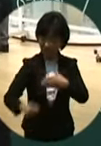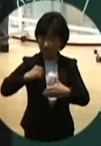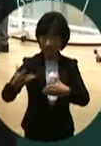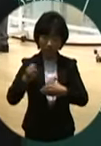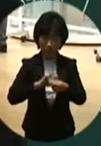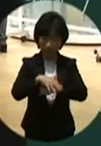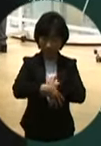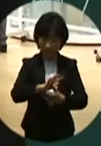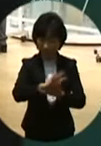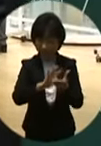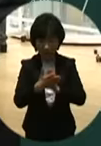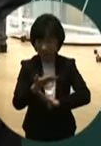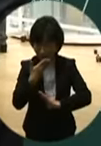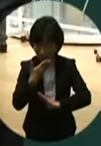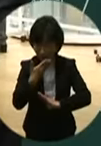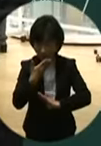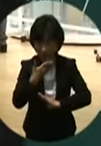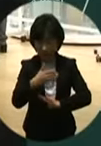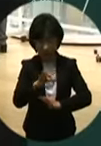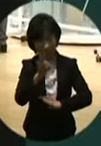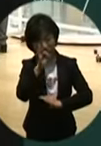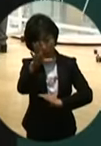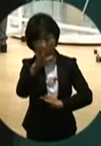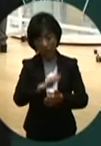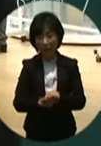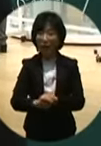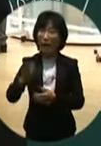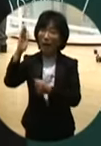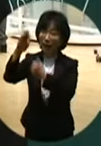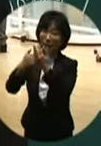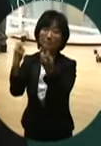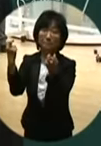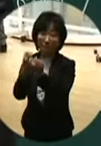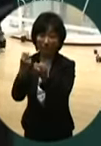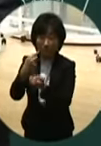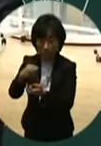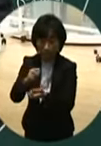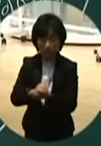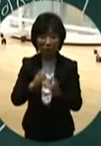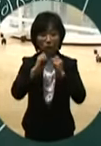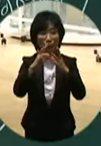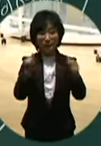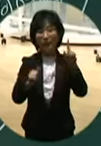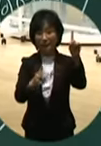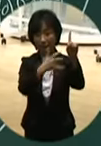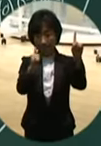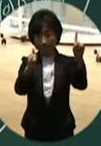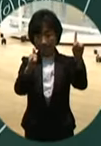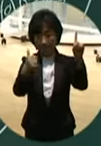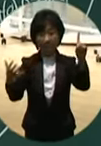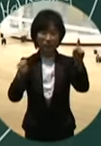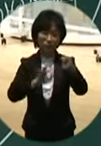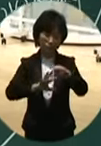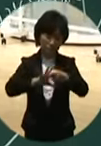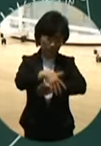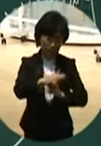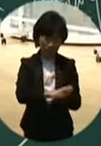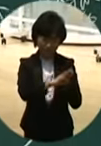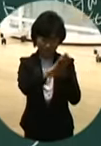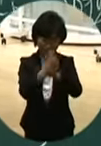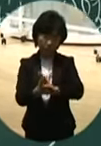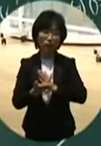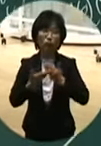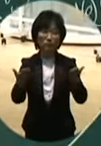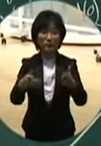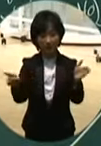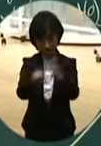world with that. 하나님은 전도자 한 사람으로 세계를 변화시킨 것이다. God changed the world with one evangelist. 믿으시기 바랍니다. I hope you